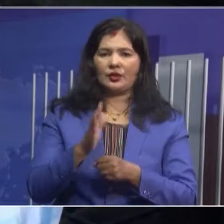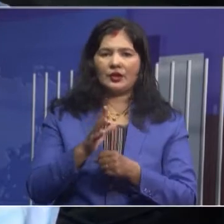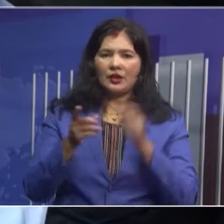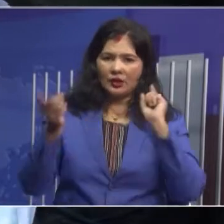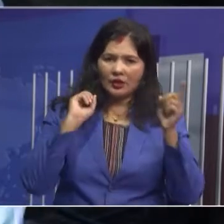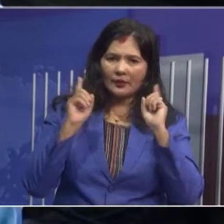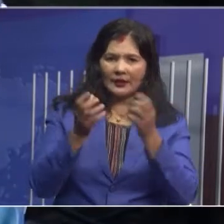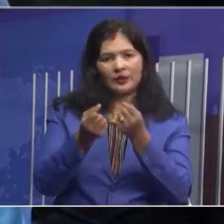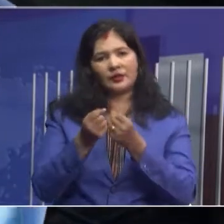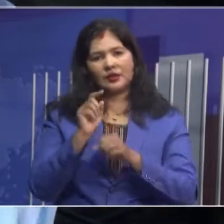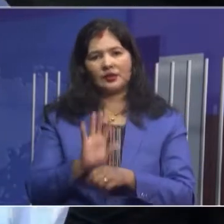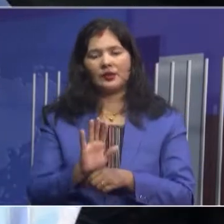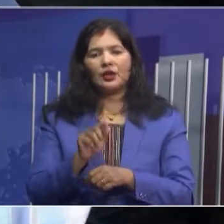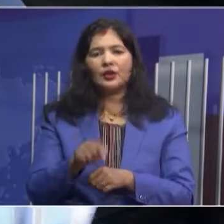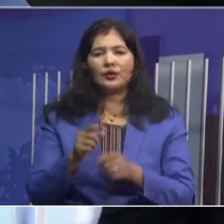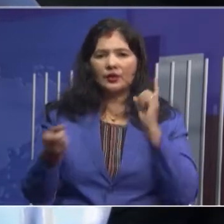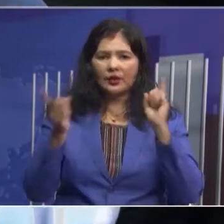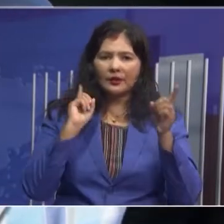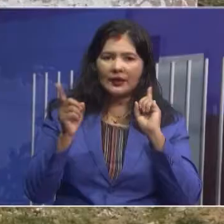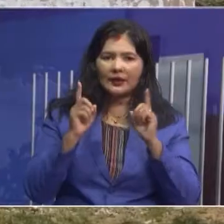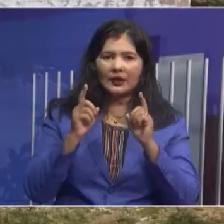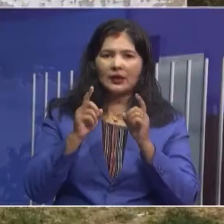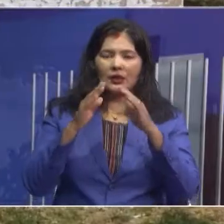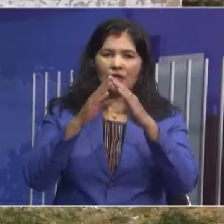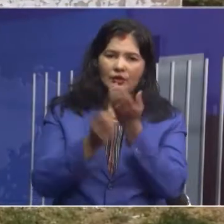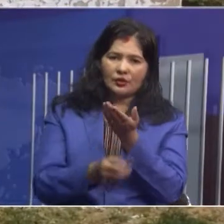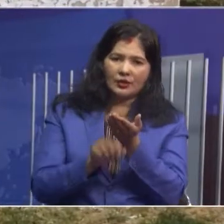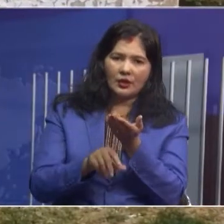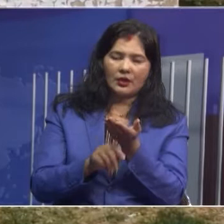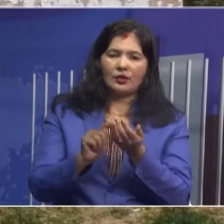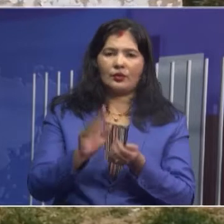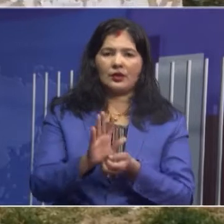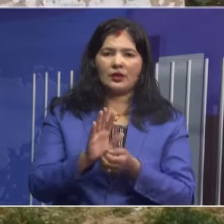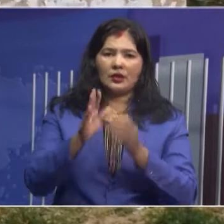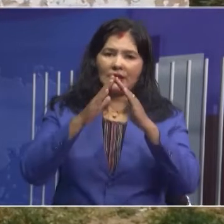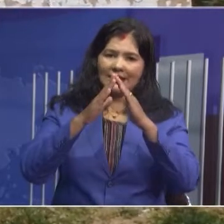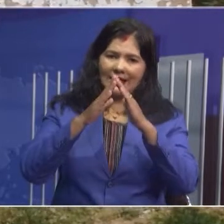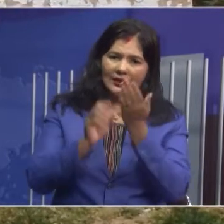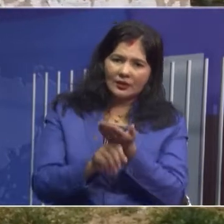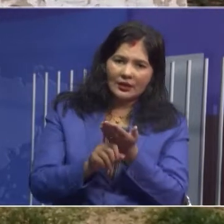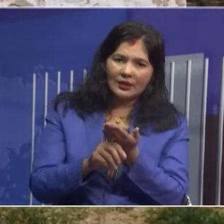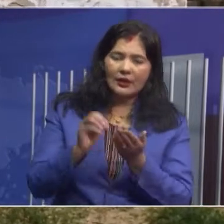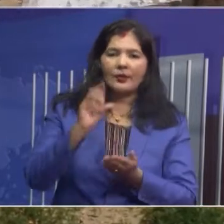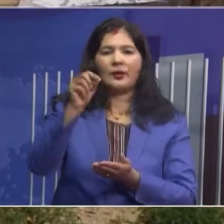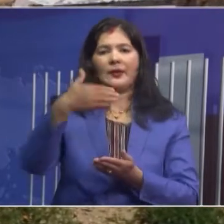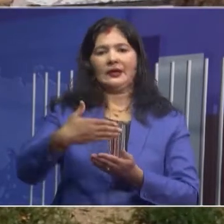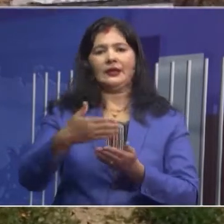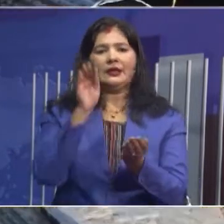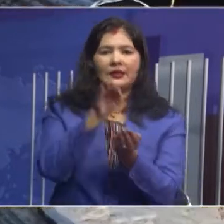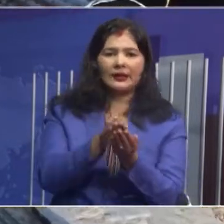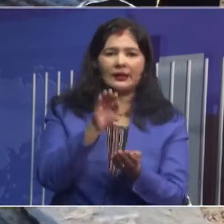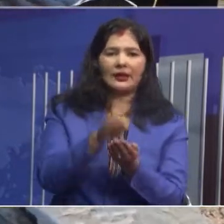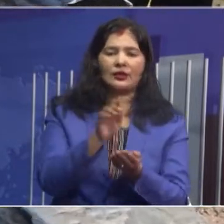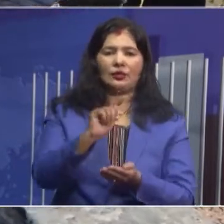नगरपालिकाले बुझेछ यो घर। अब नगरपालिकाले भन्दाखेरि घर चुहिरहेछ। कोदघरको छाना चुहिन थालेपछि हाल त्रिपालले ढाकेर राखिएको छ। पुरानो